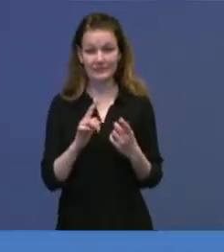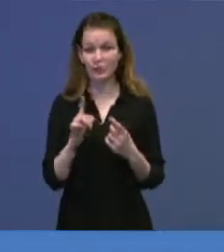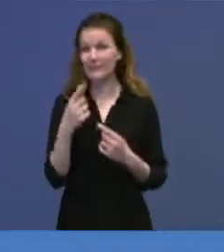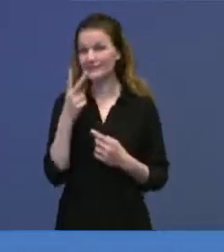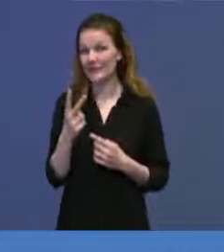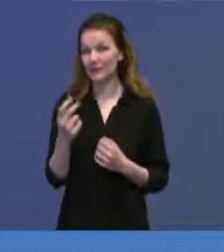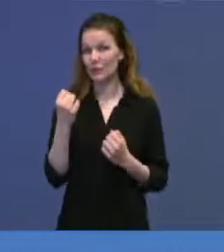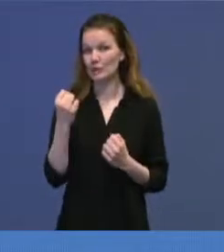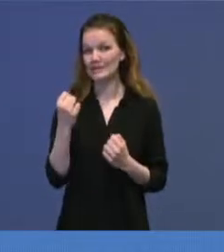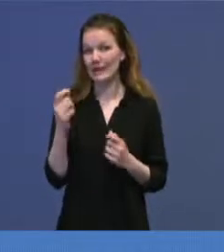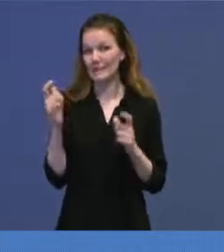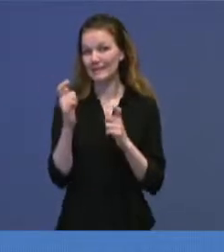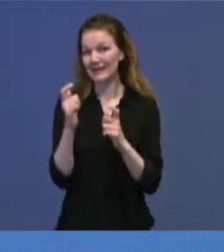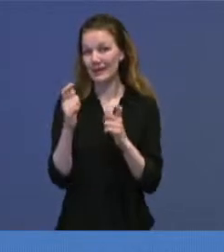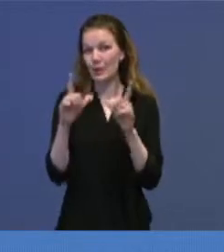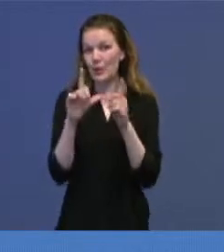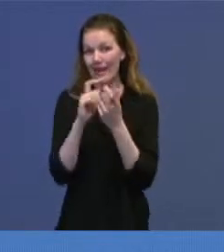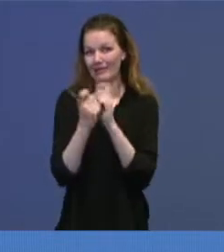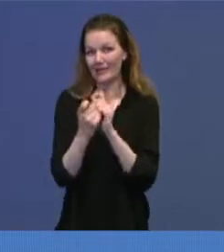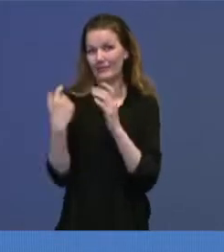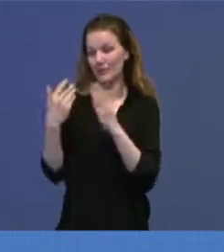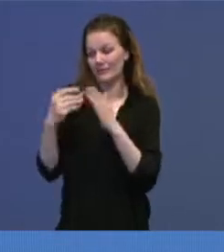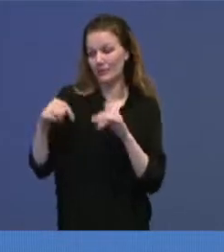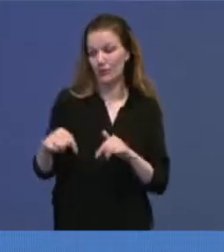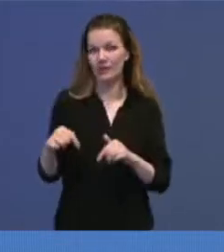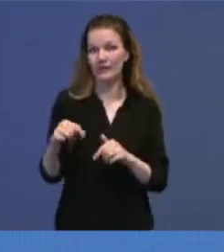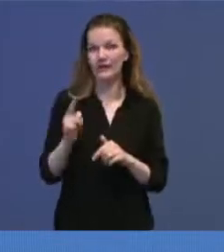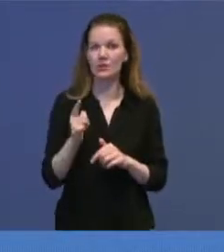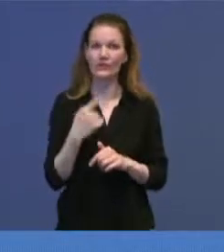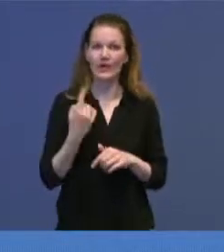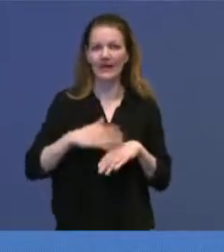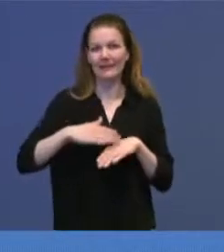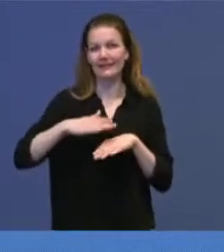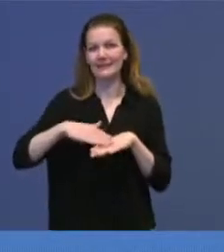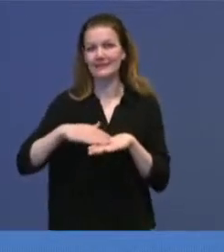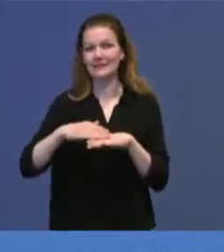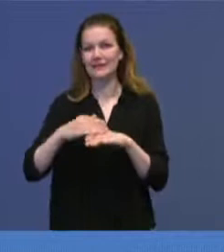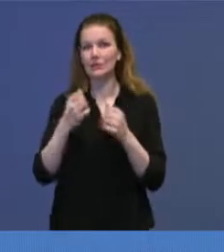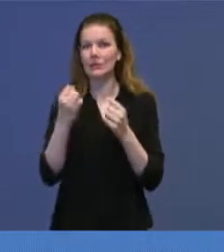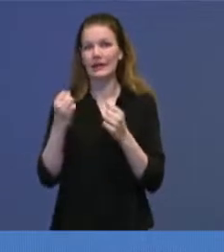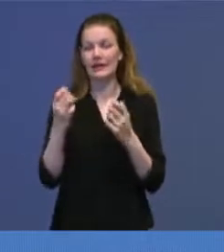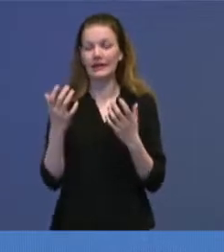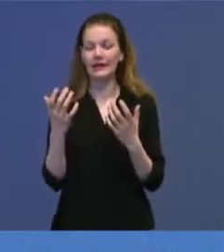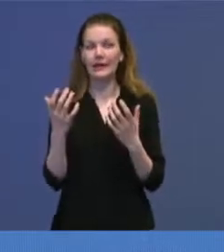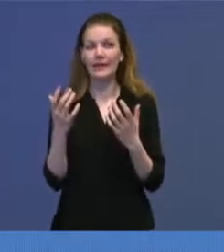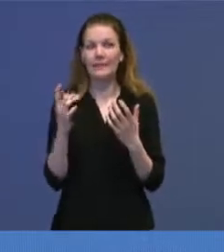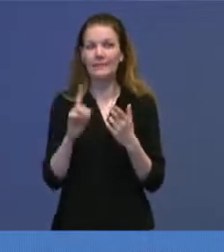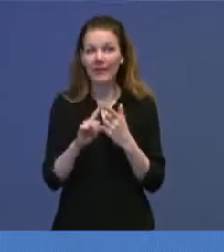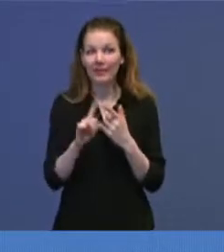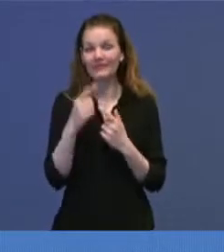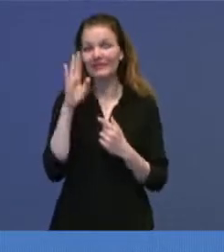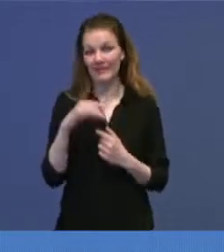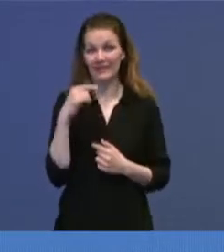trusselbildet har vært uendret frem til nå hvor etterretningstrusselen har økt, så vet vi at Russland en